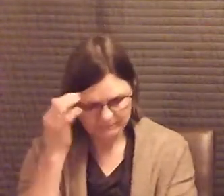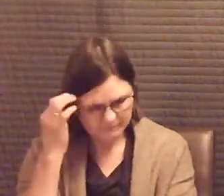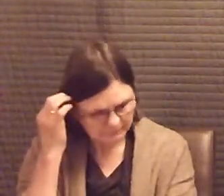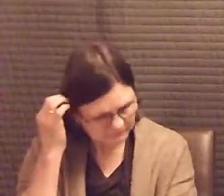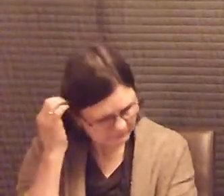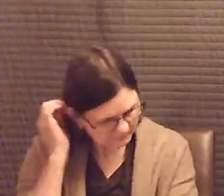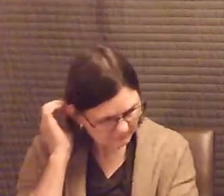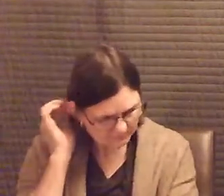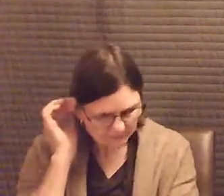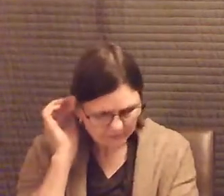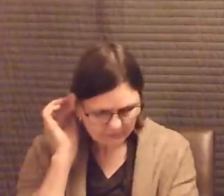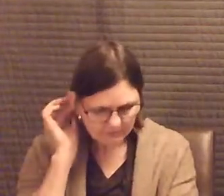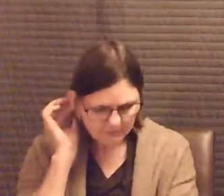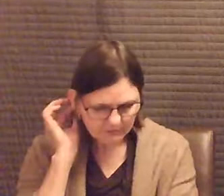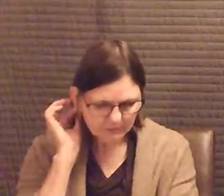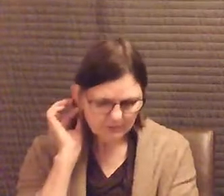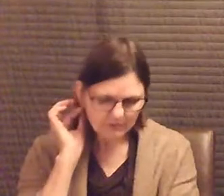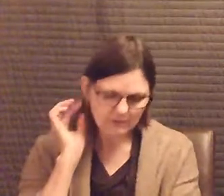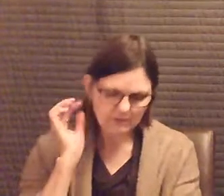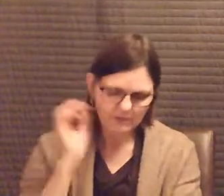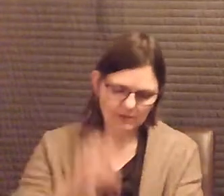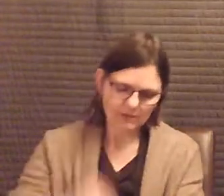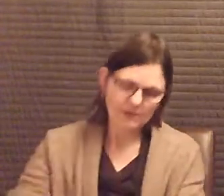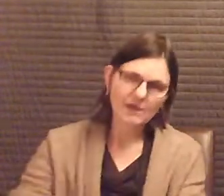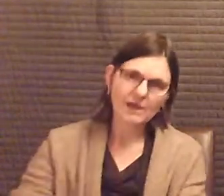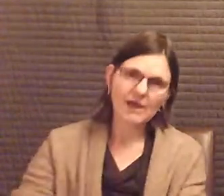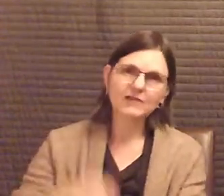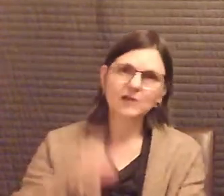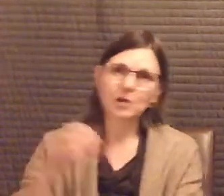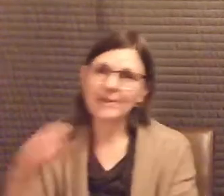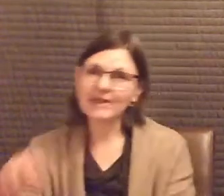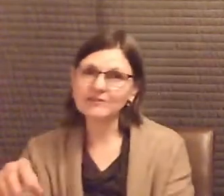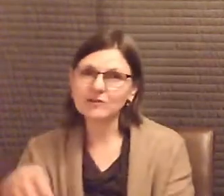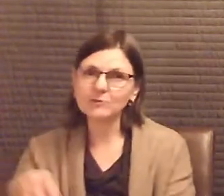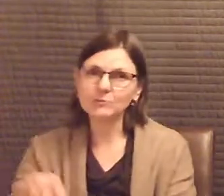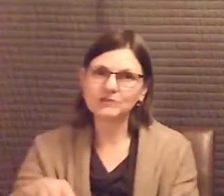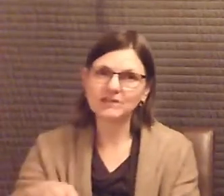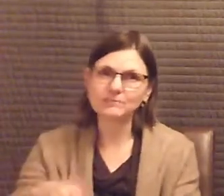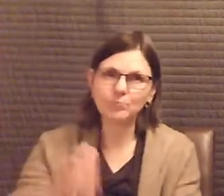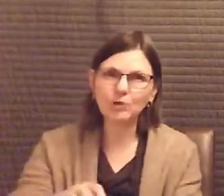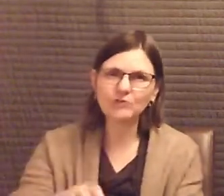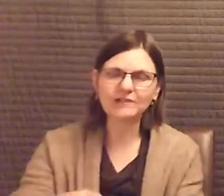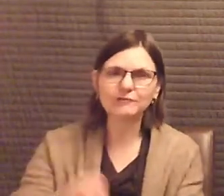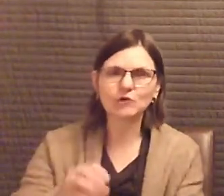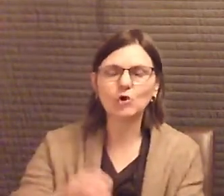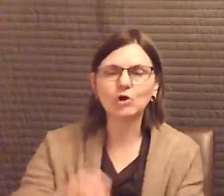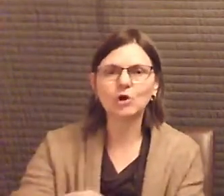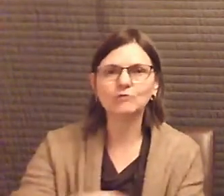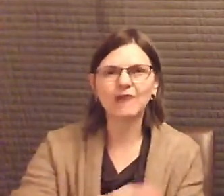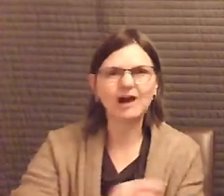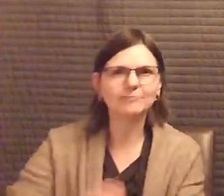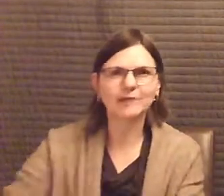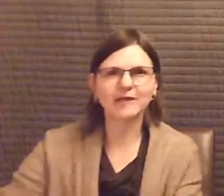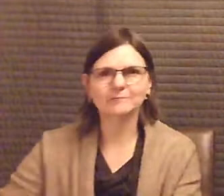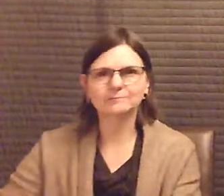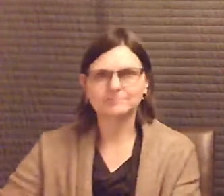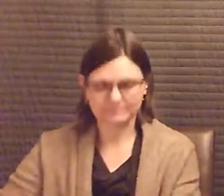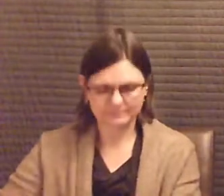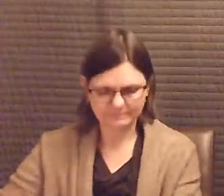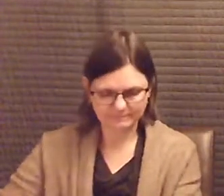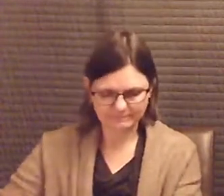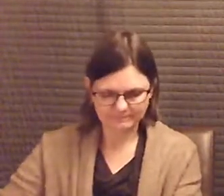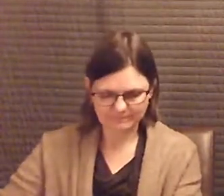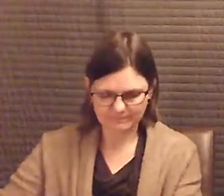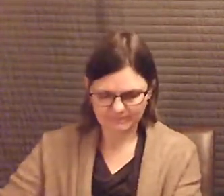was die man is de stroom hoi oom billy en de gemeente moet dit bolwerk van ongeloof afbreken